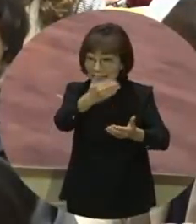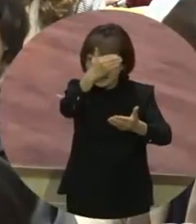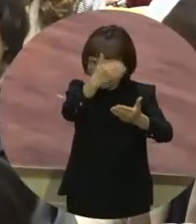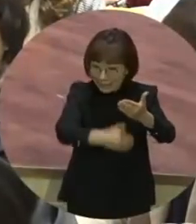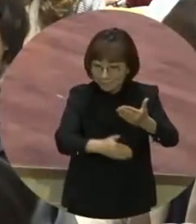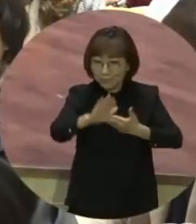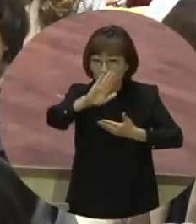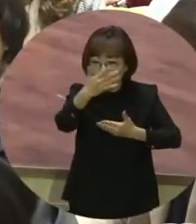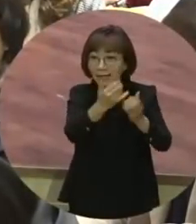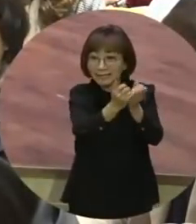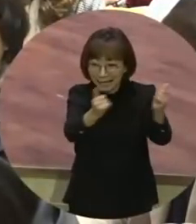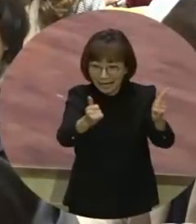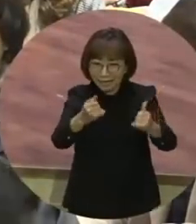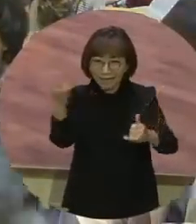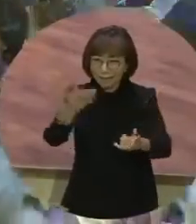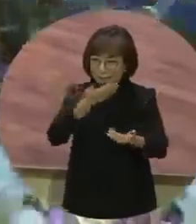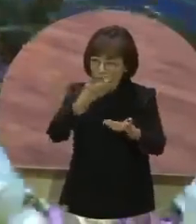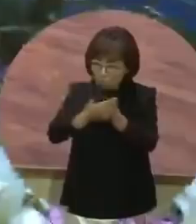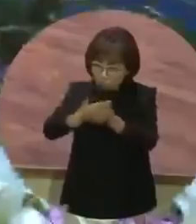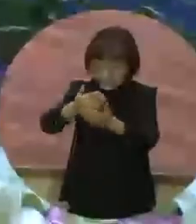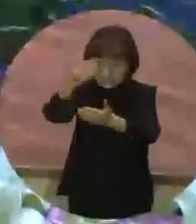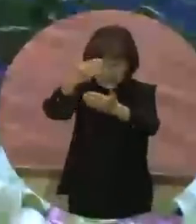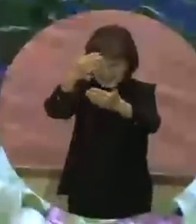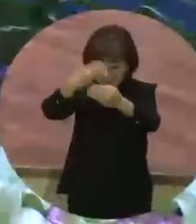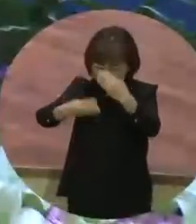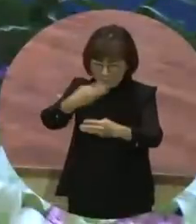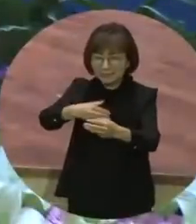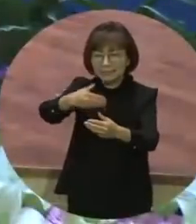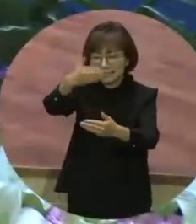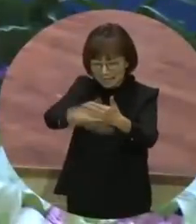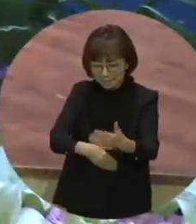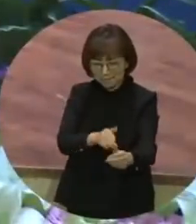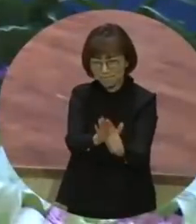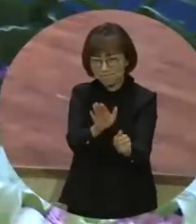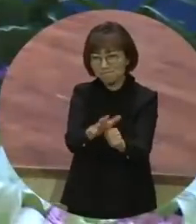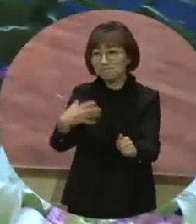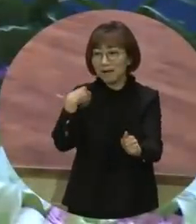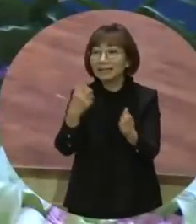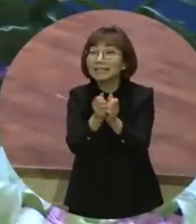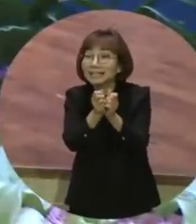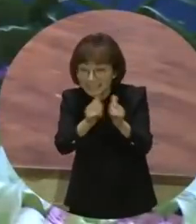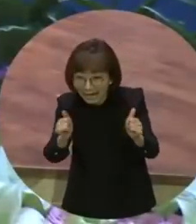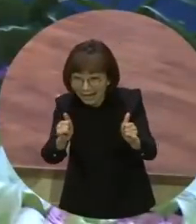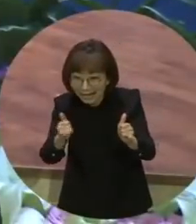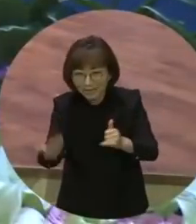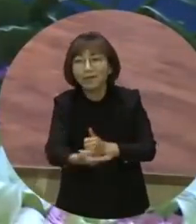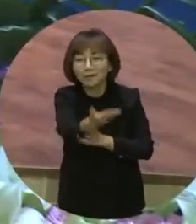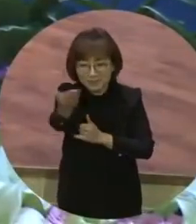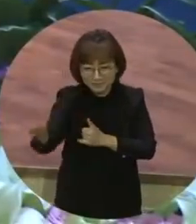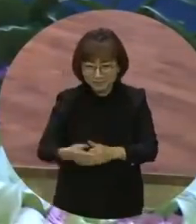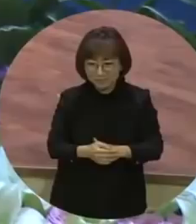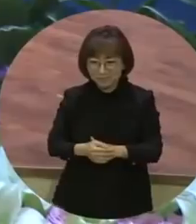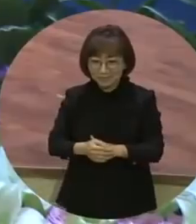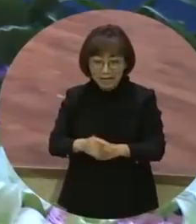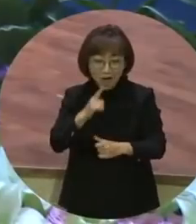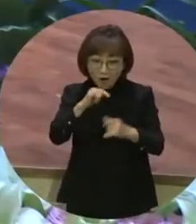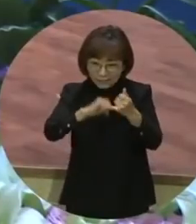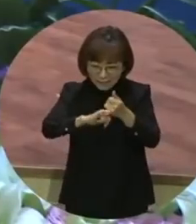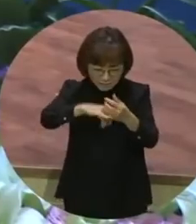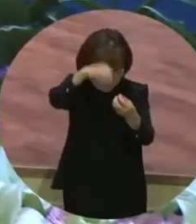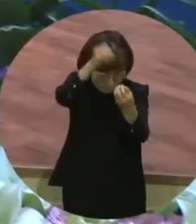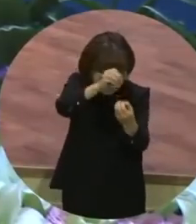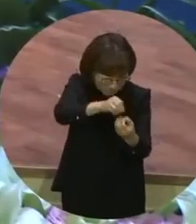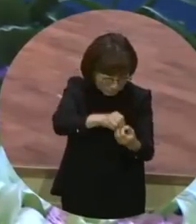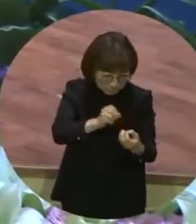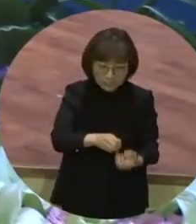가지고, 여러분 혼자 가지고 있는 것이 아니라 여러분 구원뿐만 아니라 여러분 후손들에게 언약을 전달해야만 하는